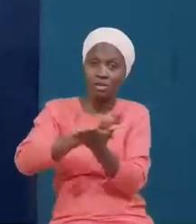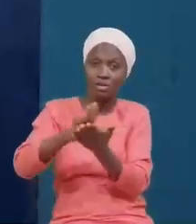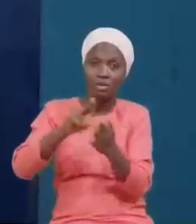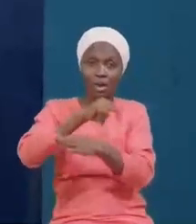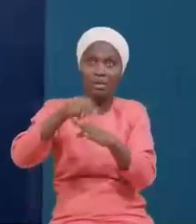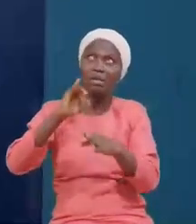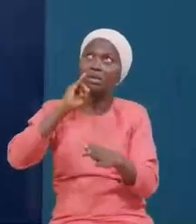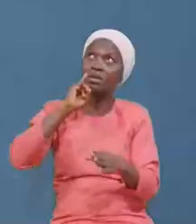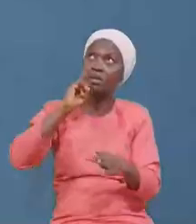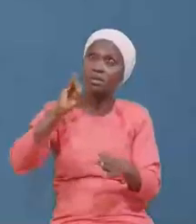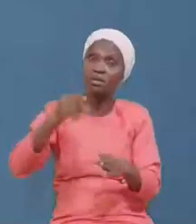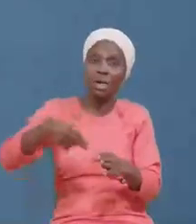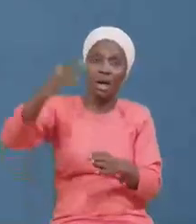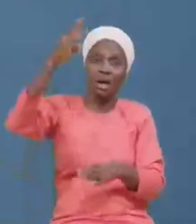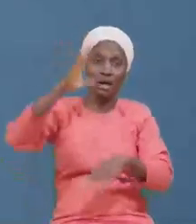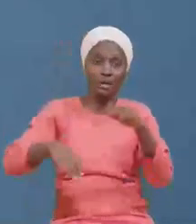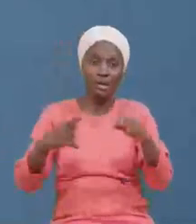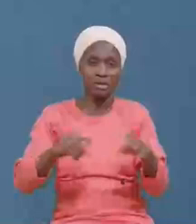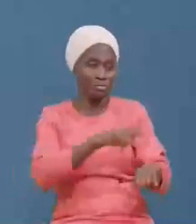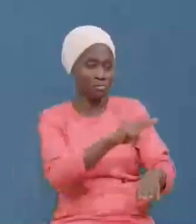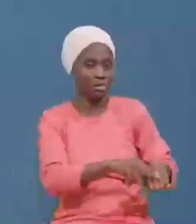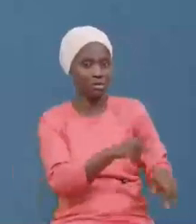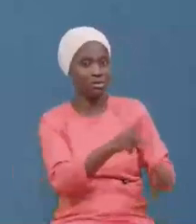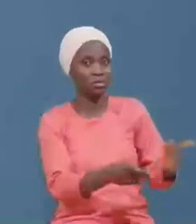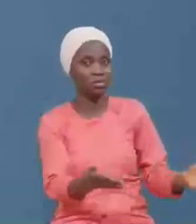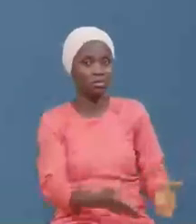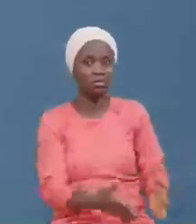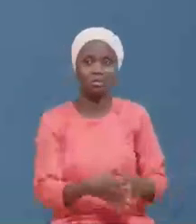le surnaturel est plus élevé que le naturel.